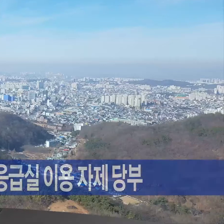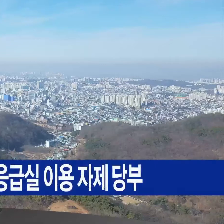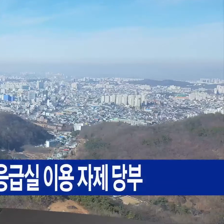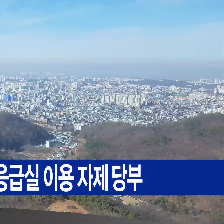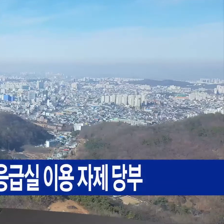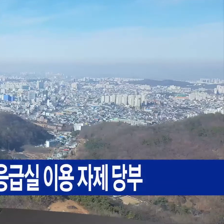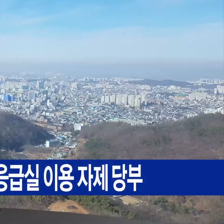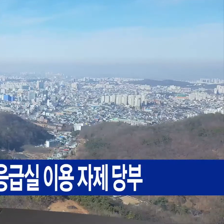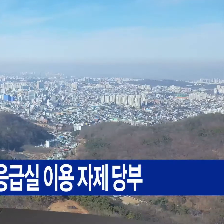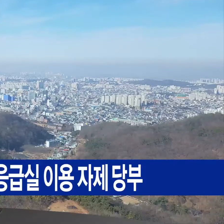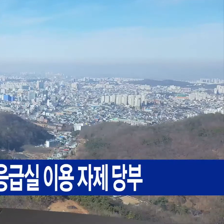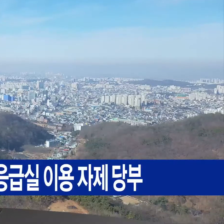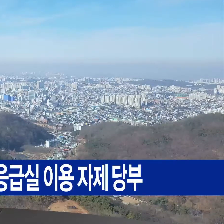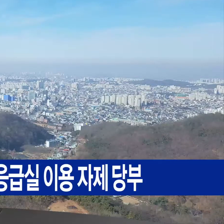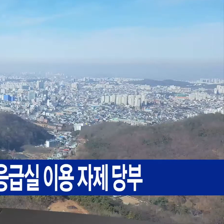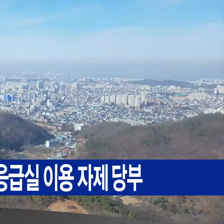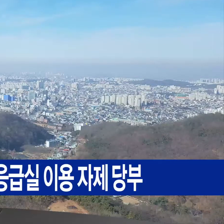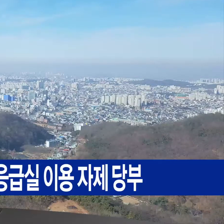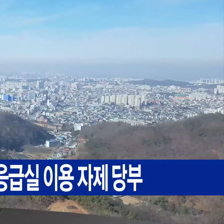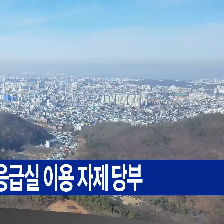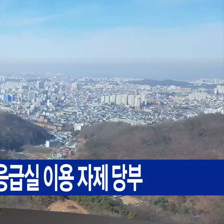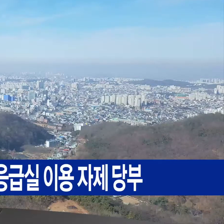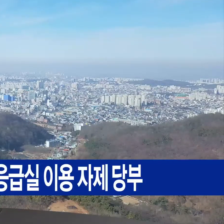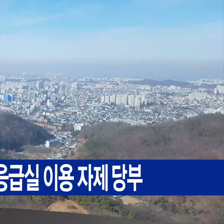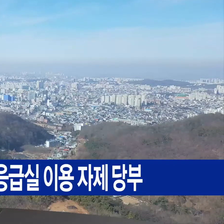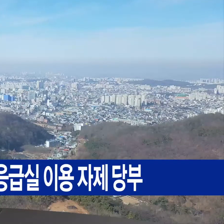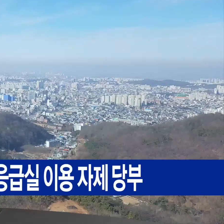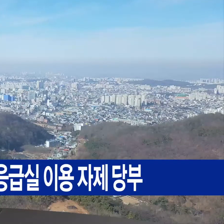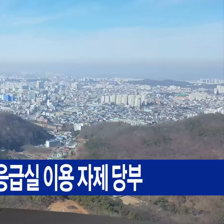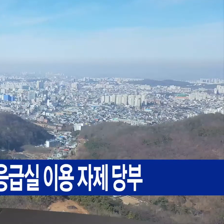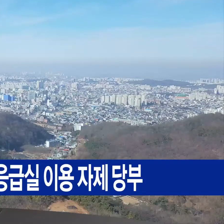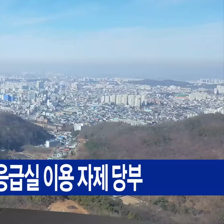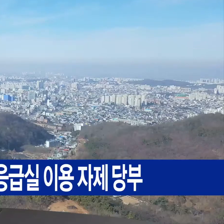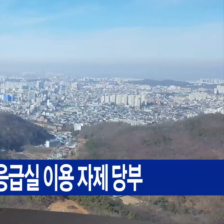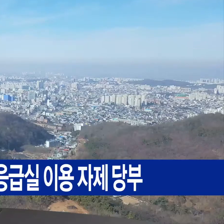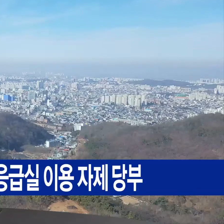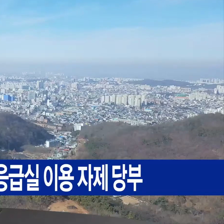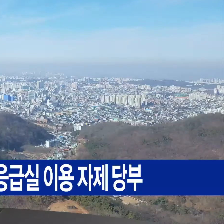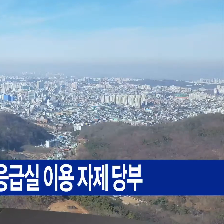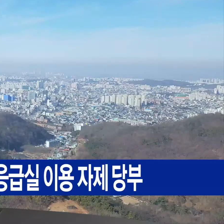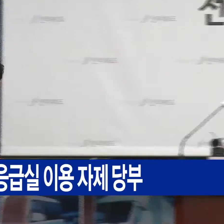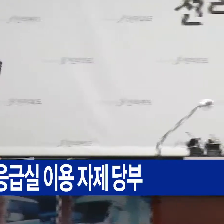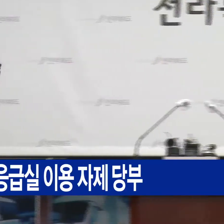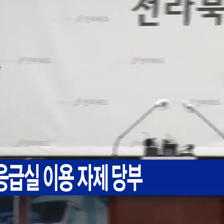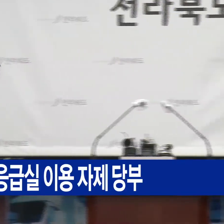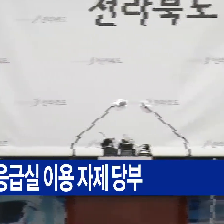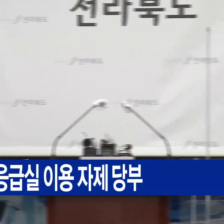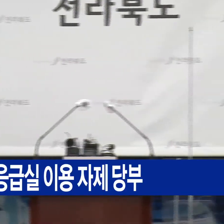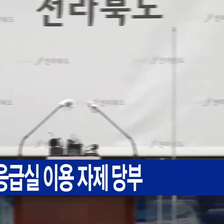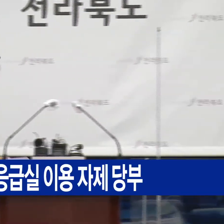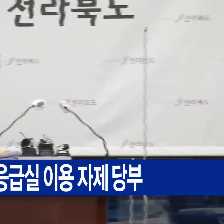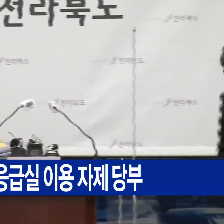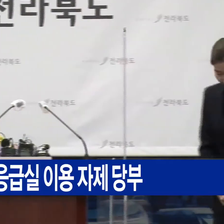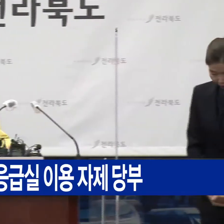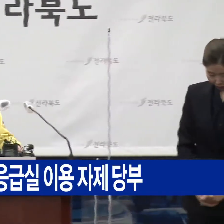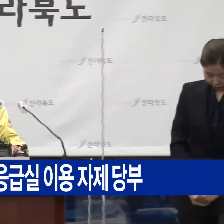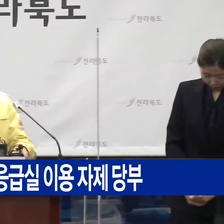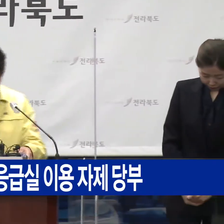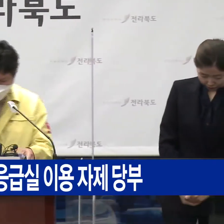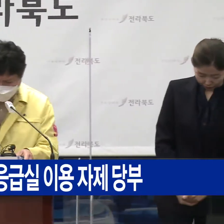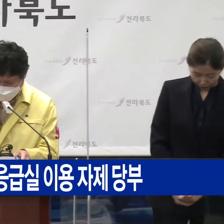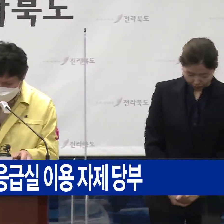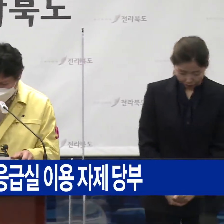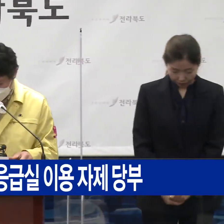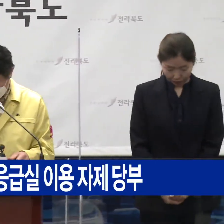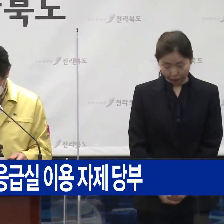전라북도 보건당국이 백신 접종 후 증상 과 관련해 안심해도 된다고 강조했습니다 최근 크로나 백신을